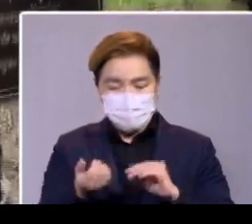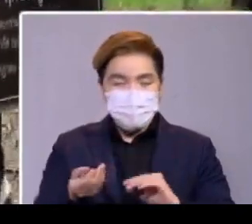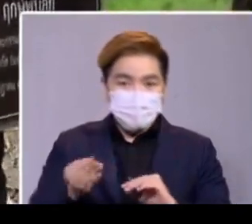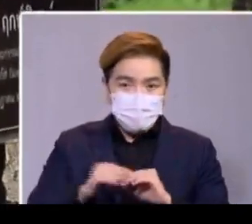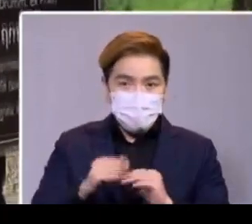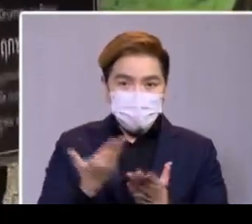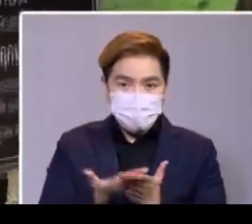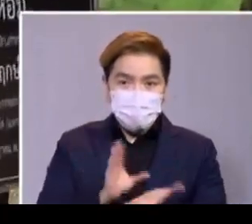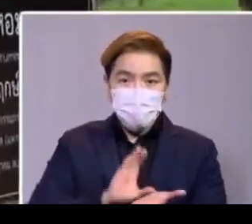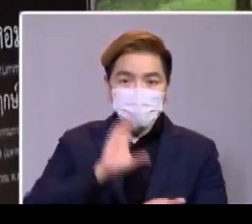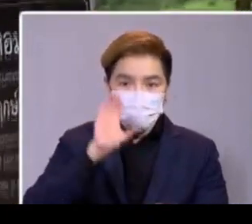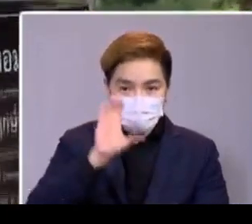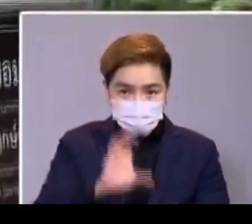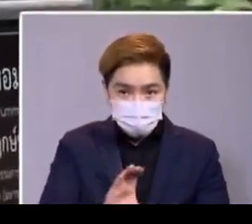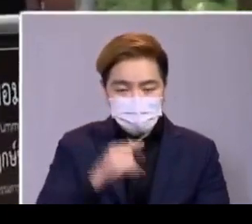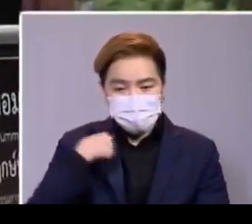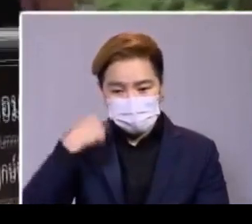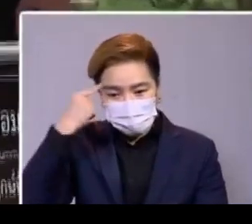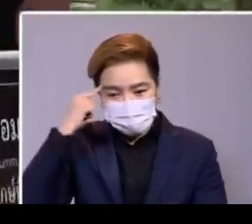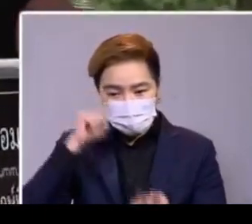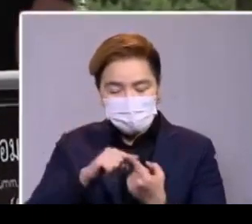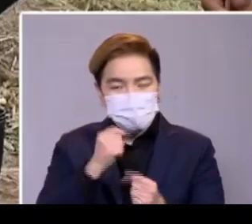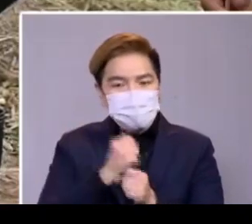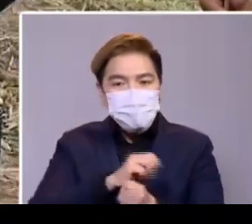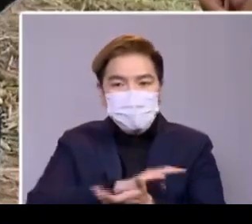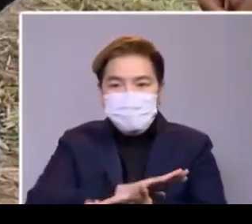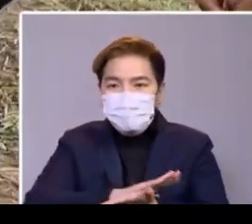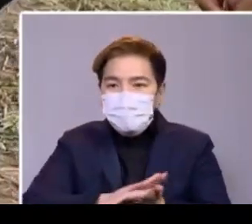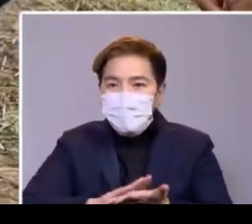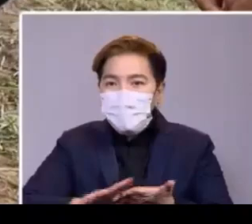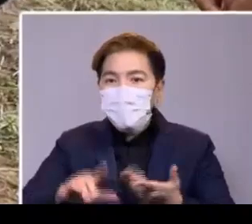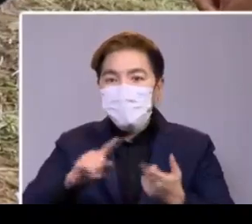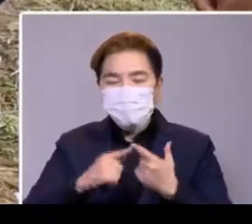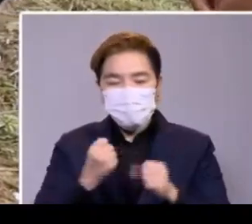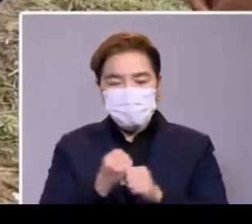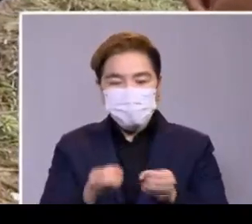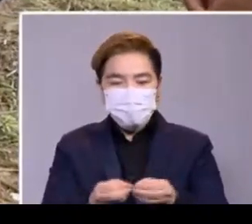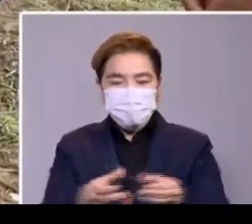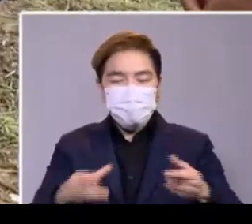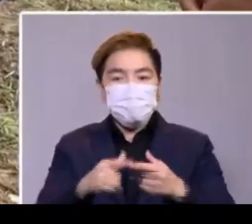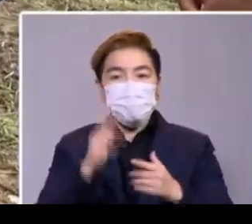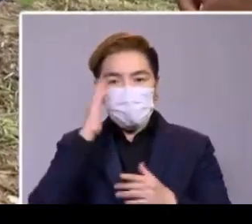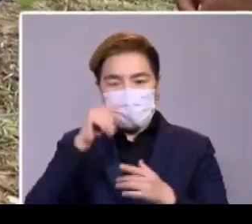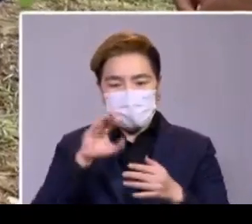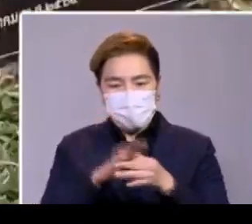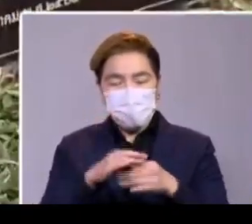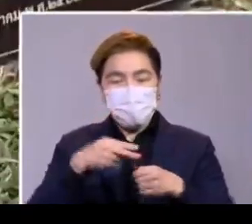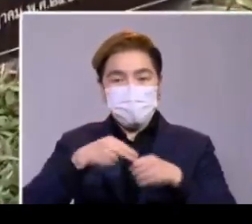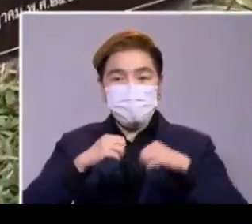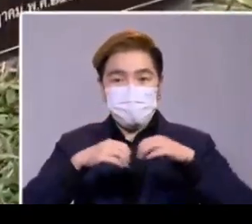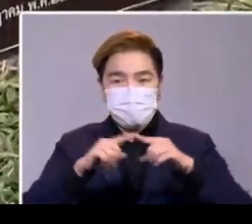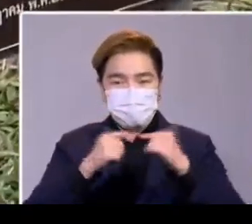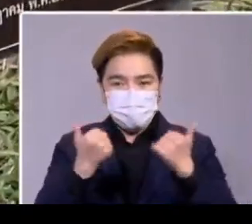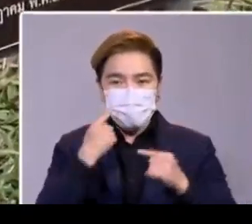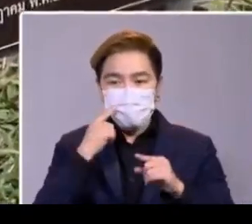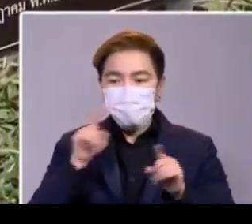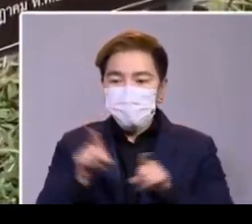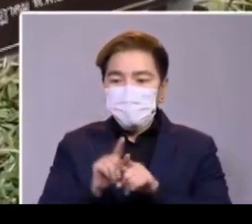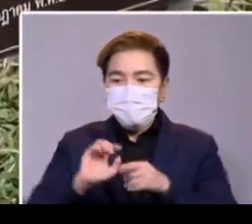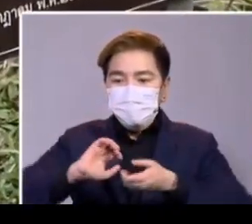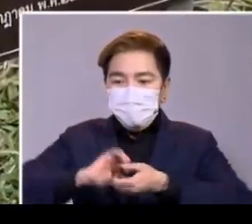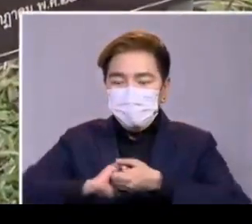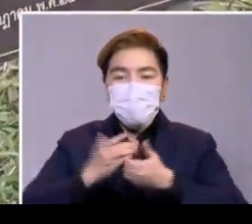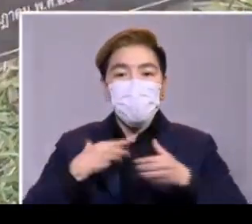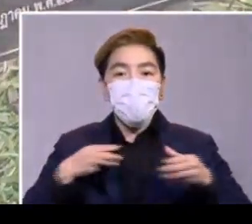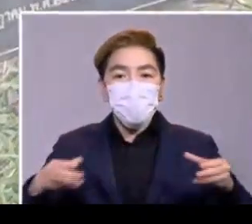ส่วนการลงทุนโดยมุ่งธุรกิจพลังงานสะอาดและการเติบโตในธุรกิจใหม่ที่ไกลกว่าพลังงาน Partnership with Nature